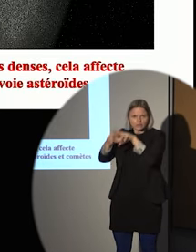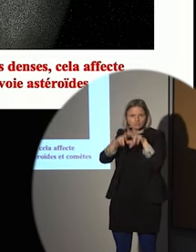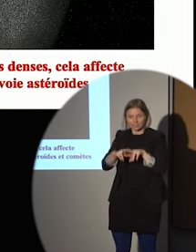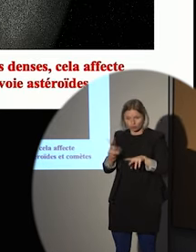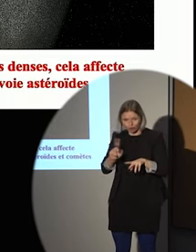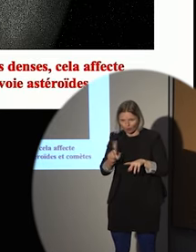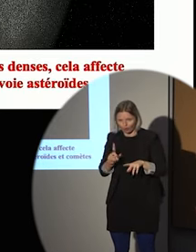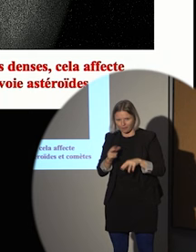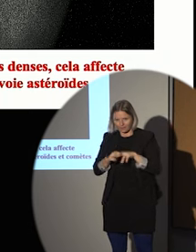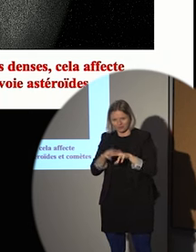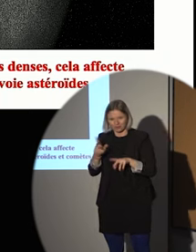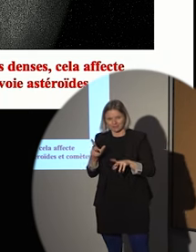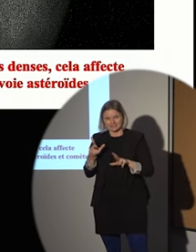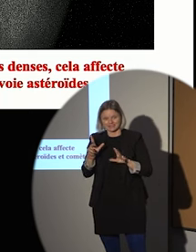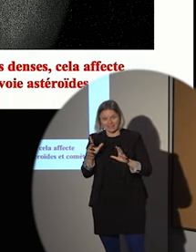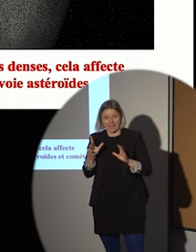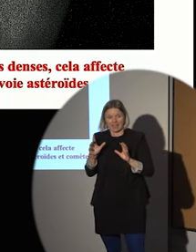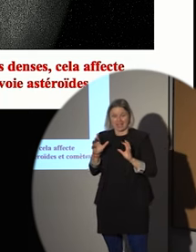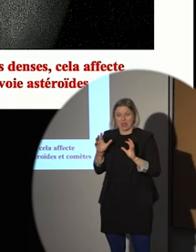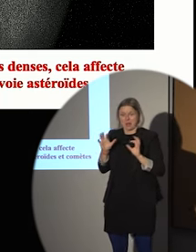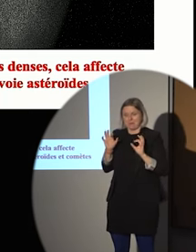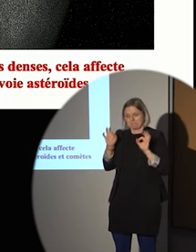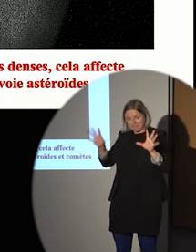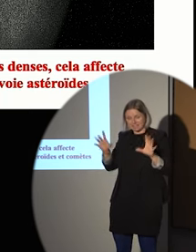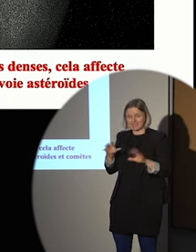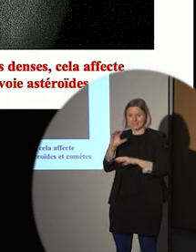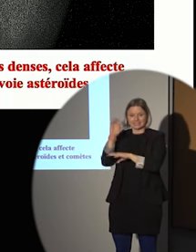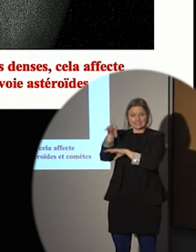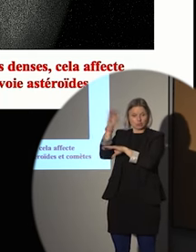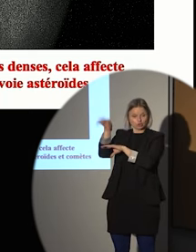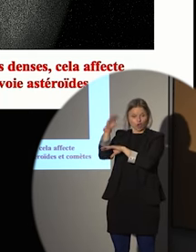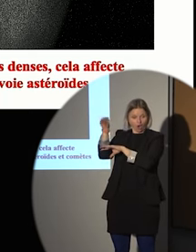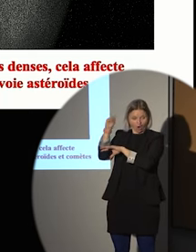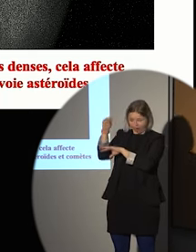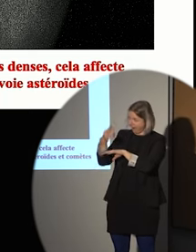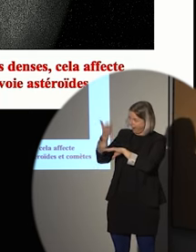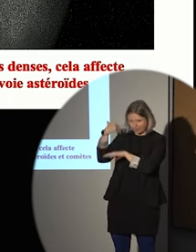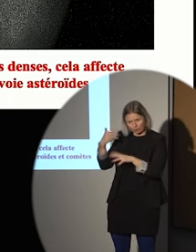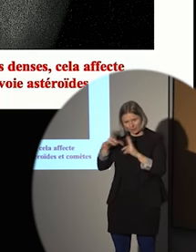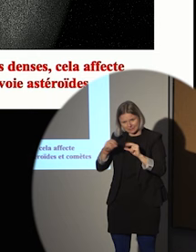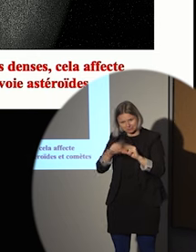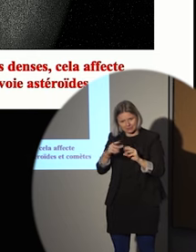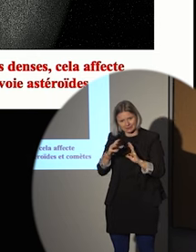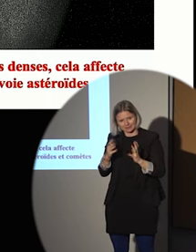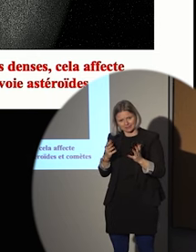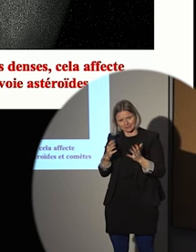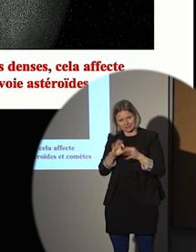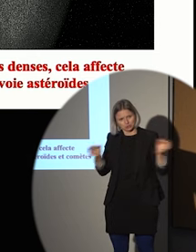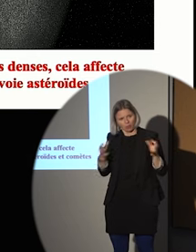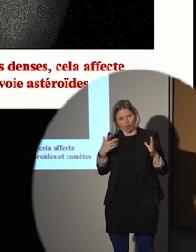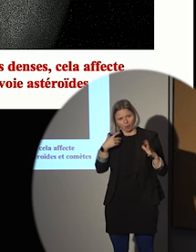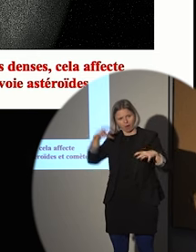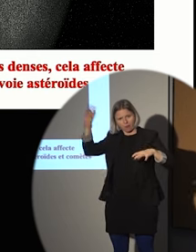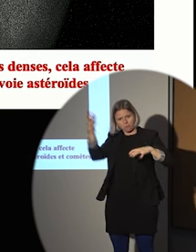grâce à nos copains les dinosaures qu'on ne s'en fout pas. Vous allez comprendre, je vous ai parlé tout à l'heure, le système solaire est fait du Soleil, son cortège